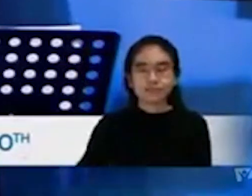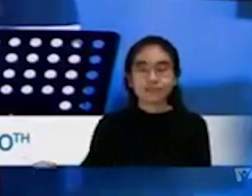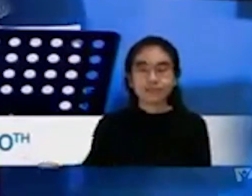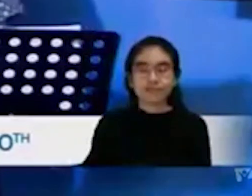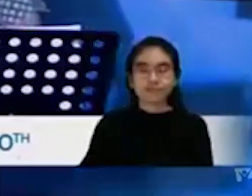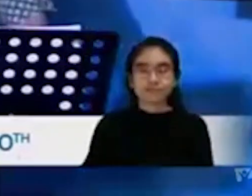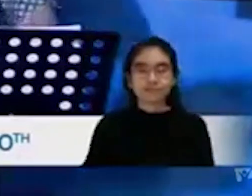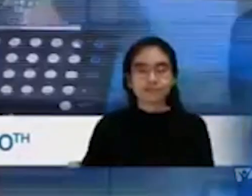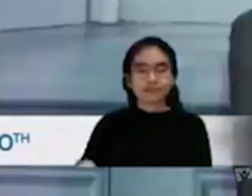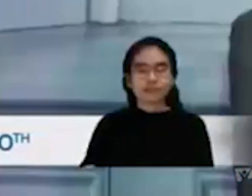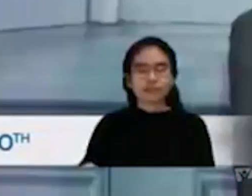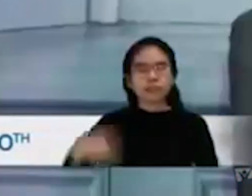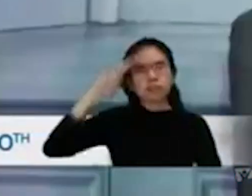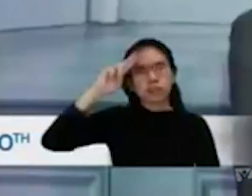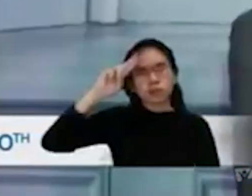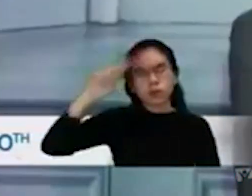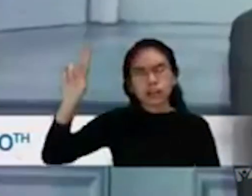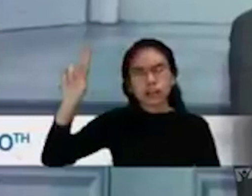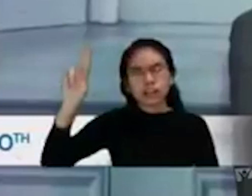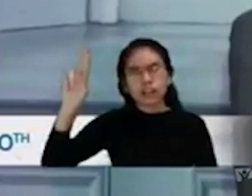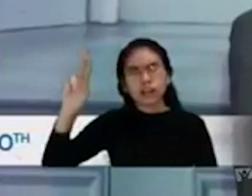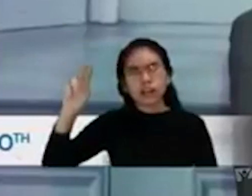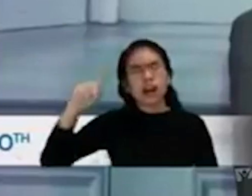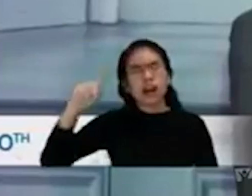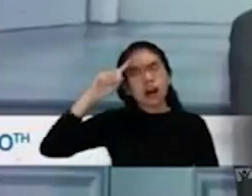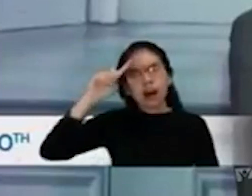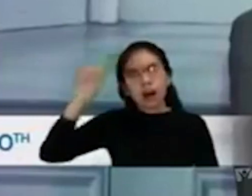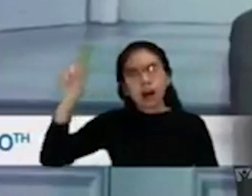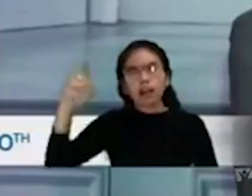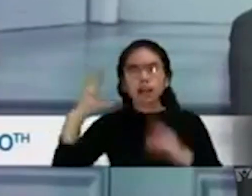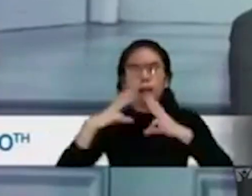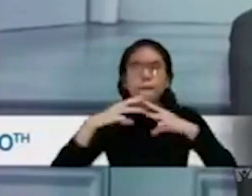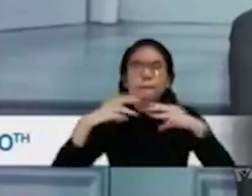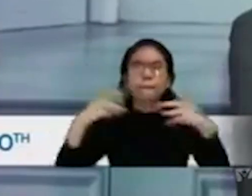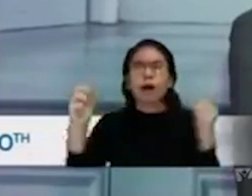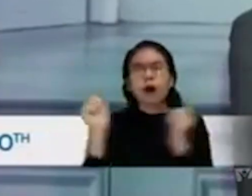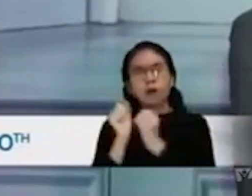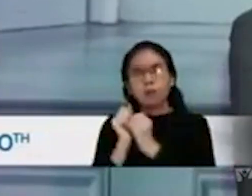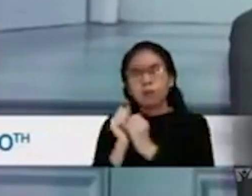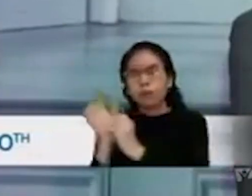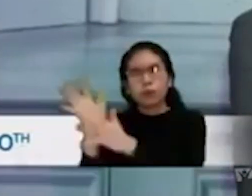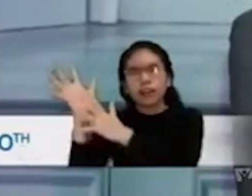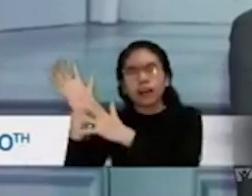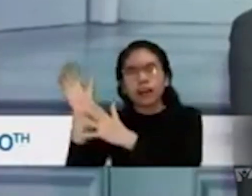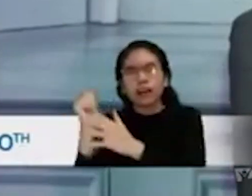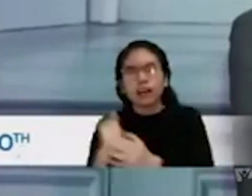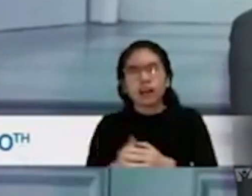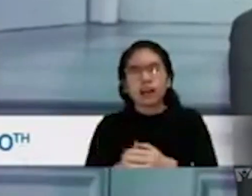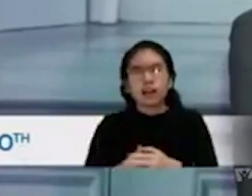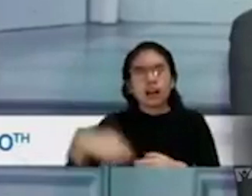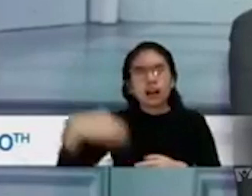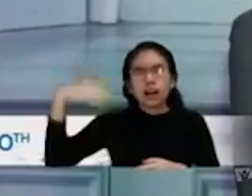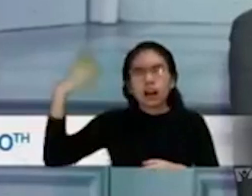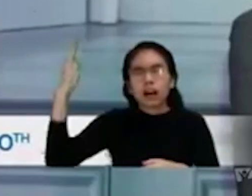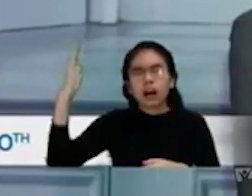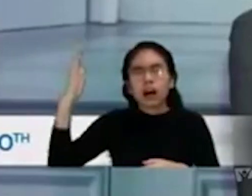kesukaan. Ya Tuhan, ya Allah yang maha mulia dan berdaulat, yang berkuasa atas alam semesta